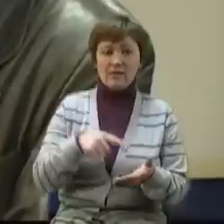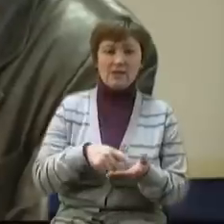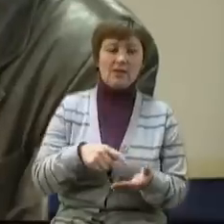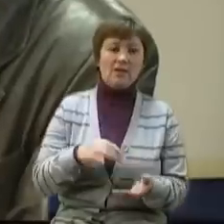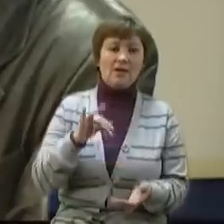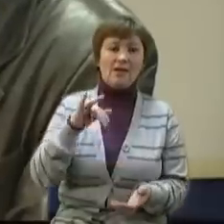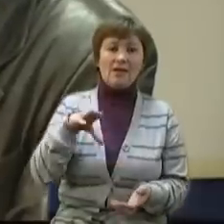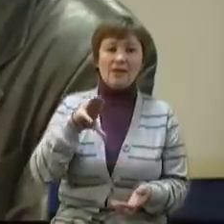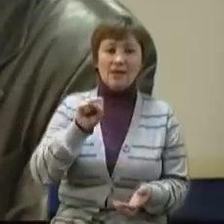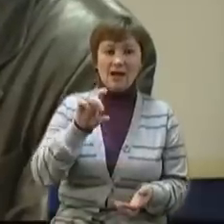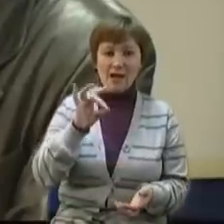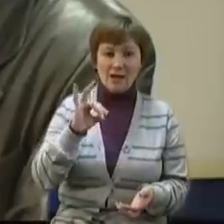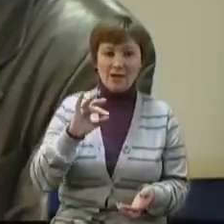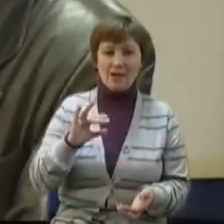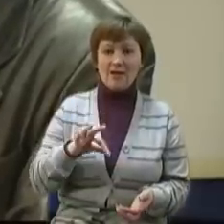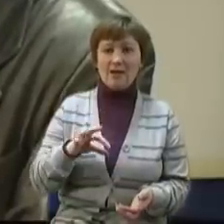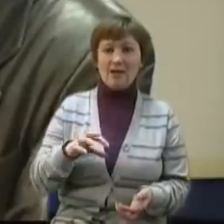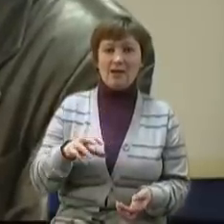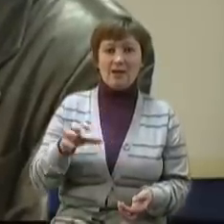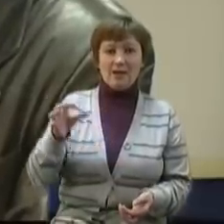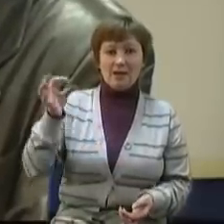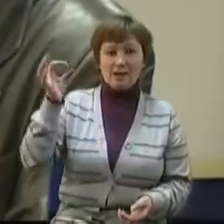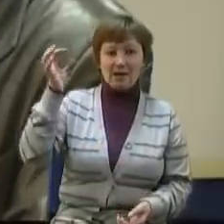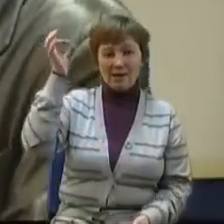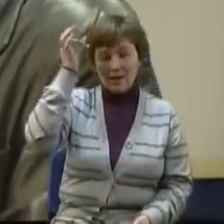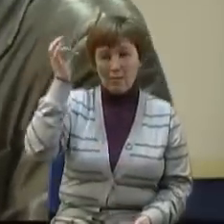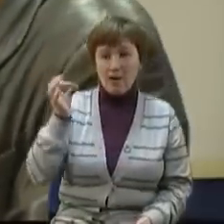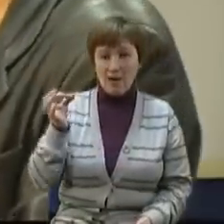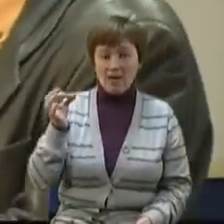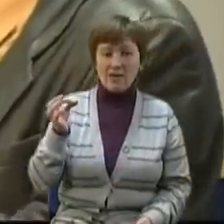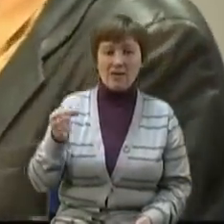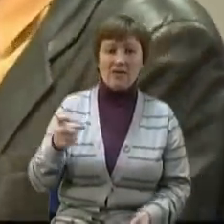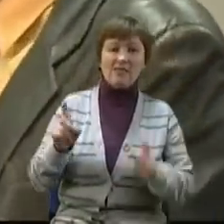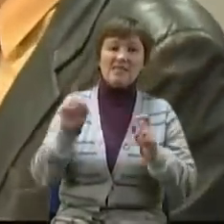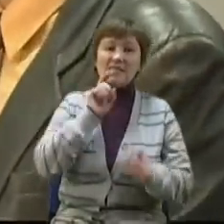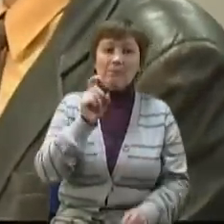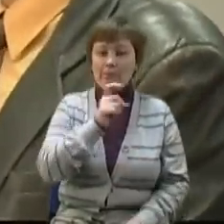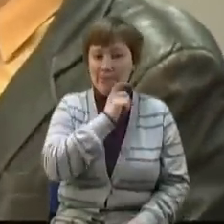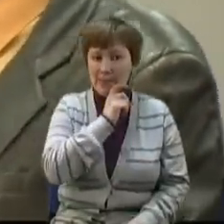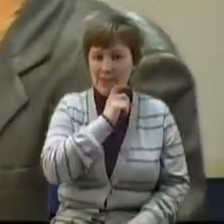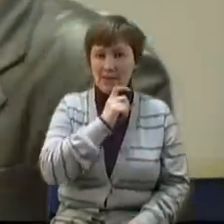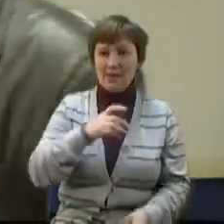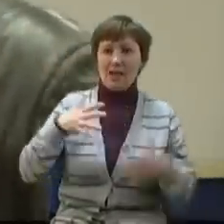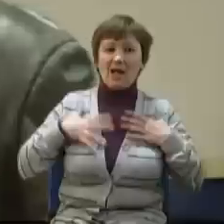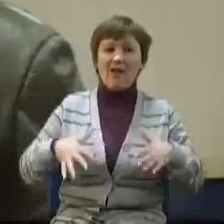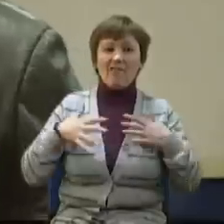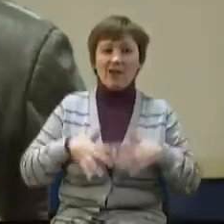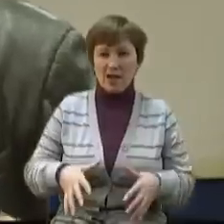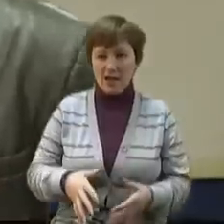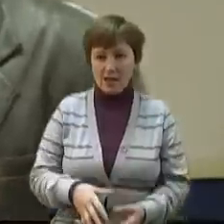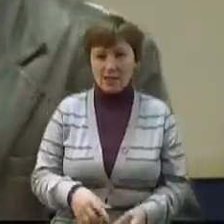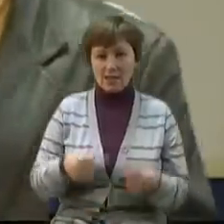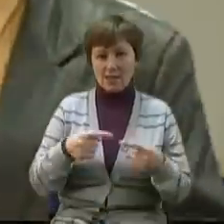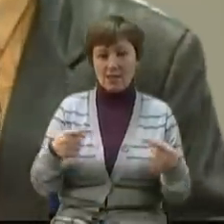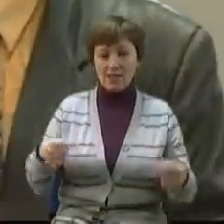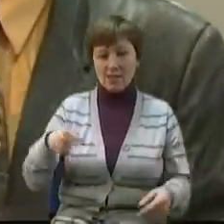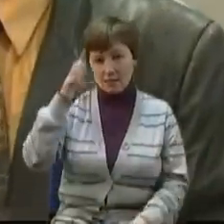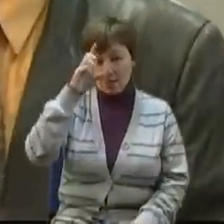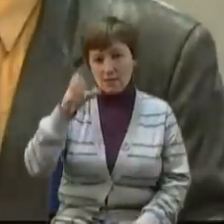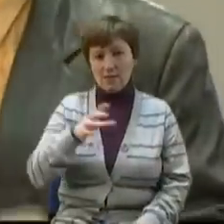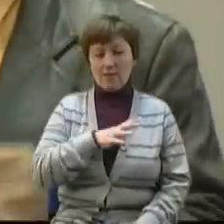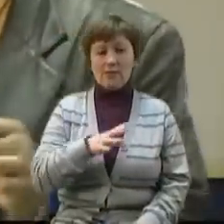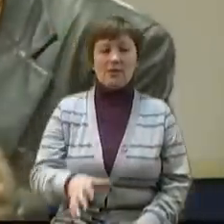в Италии, в Германии, в Финляндии, в Сибири, на Кавказе. Вот сейчас, если Бог позволит,